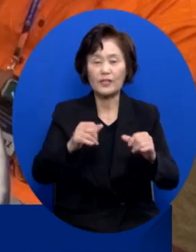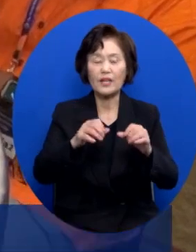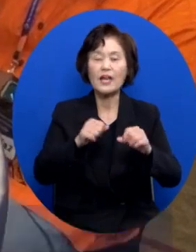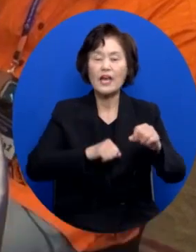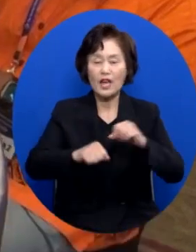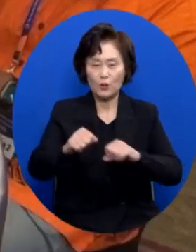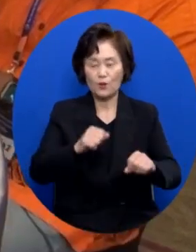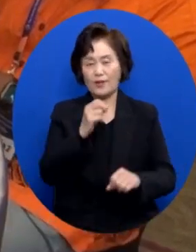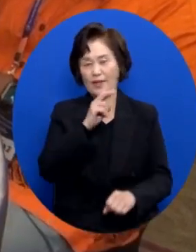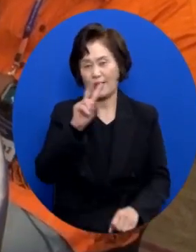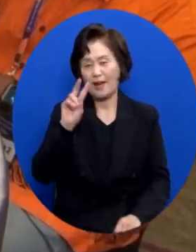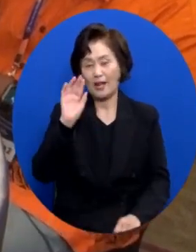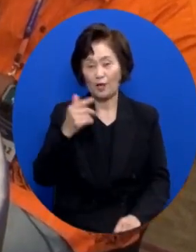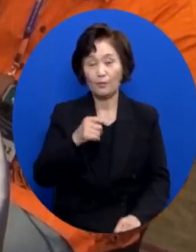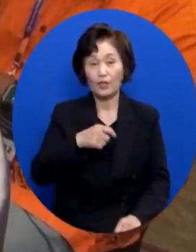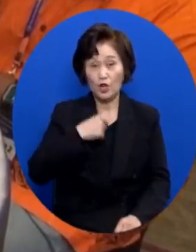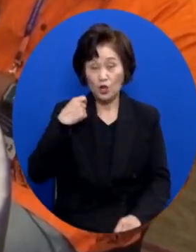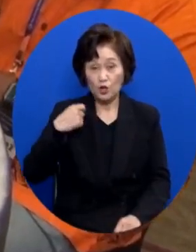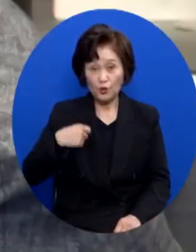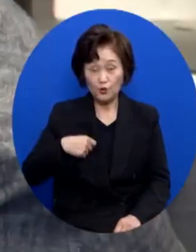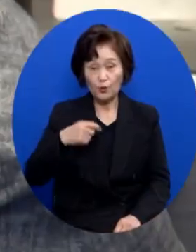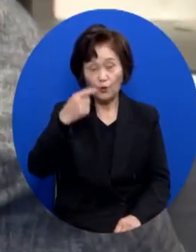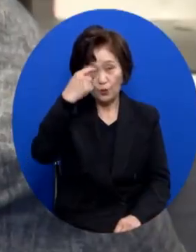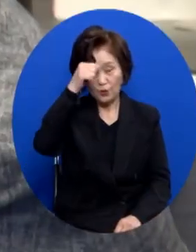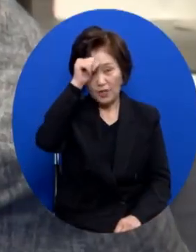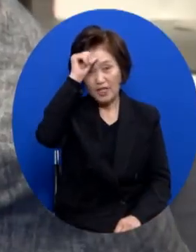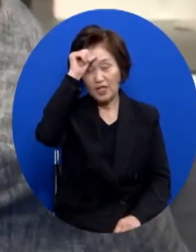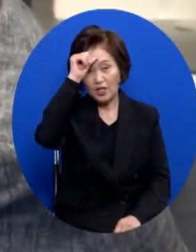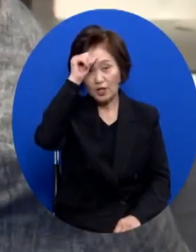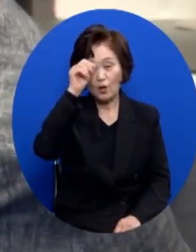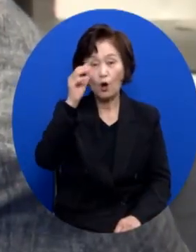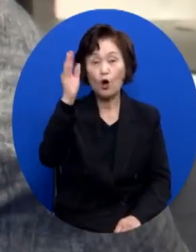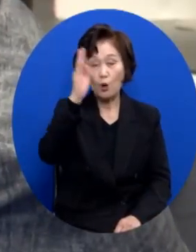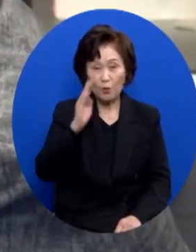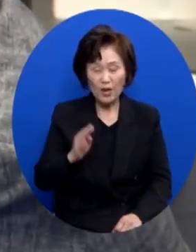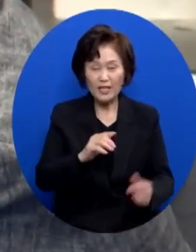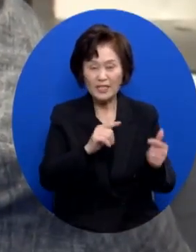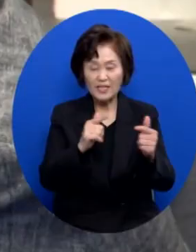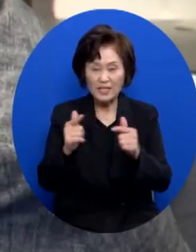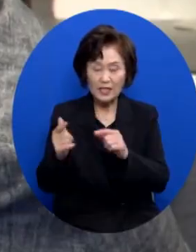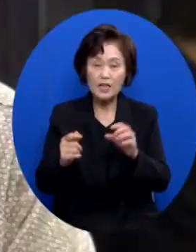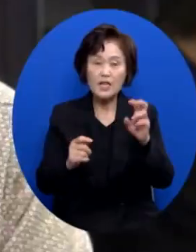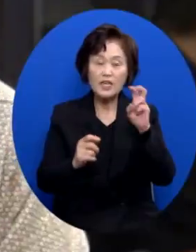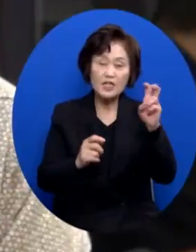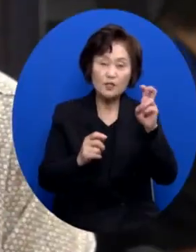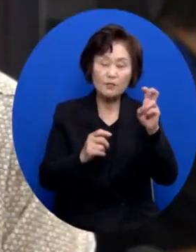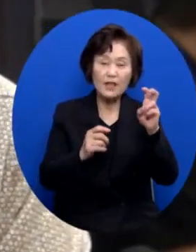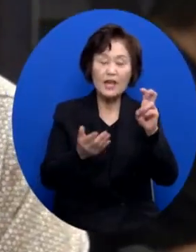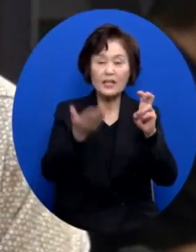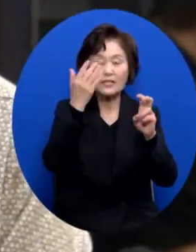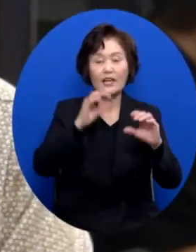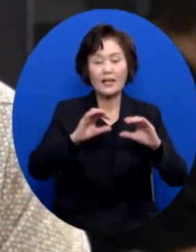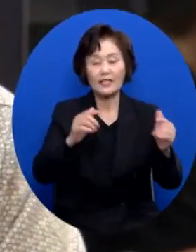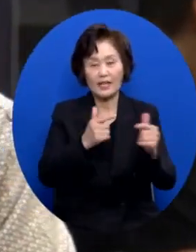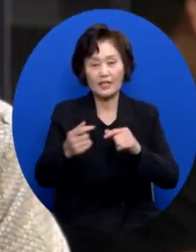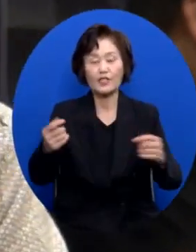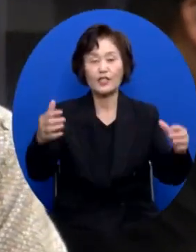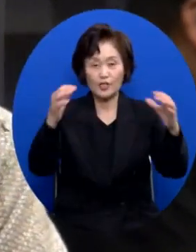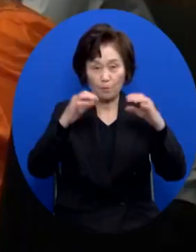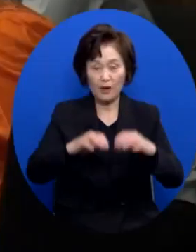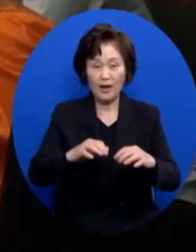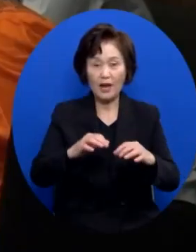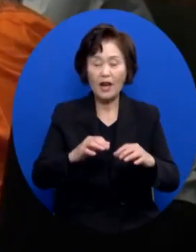을해 중국 인도 이집트 브라상 한 가에서들은 교전을